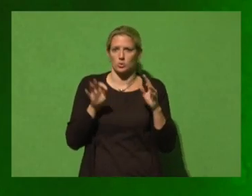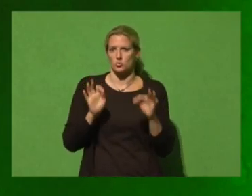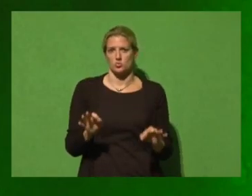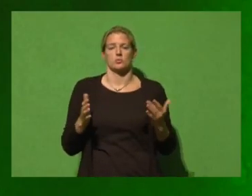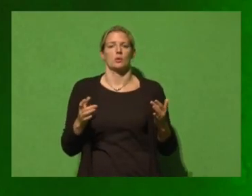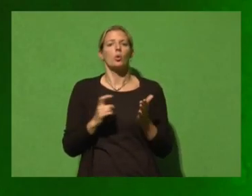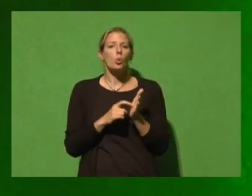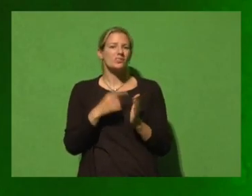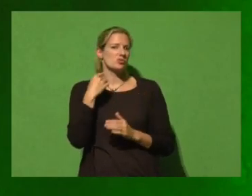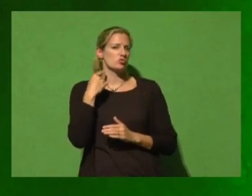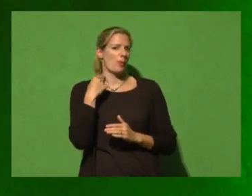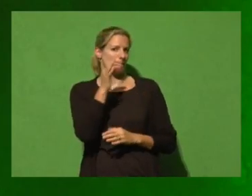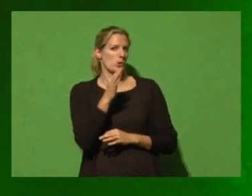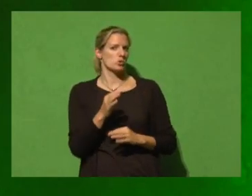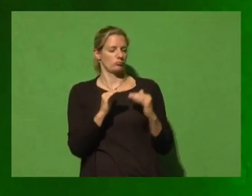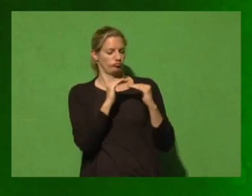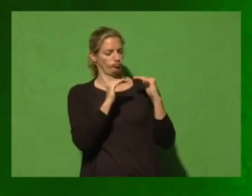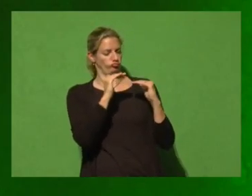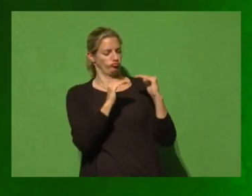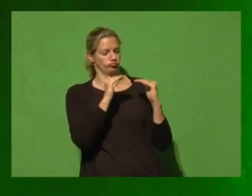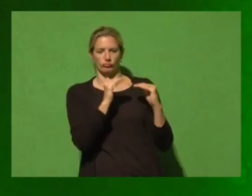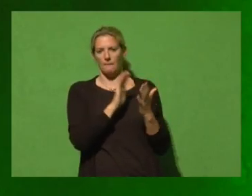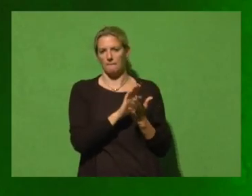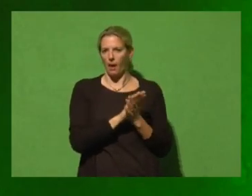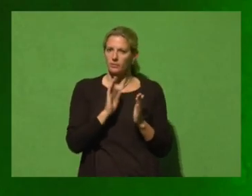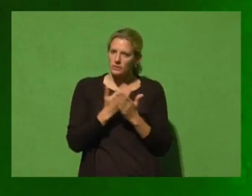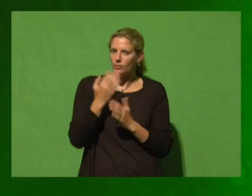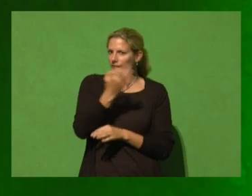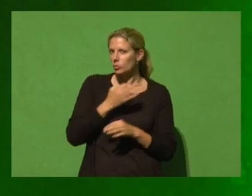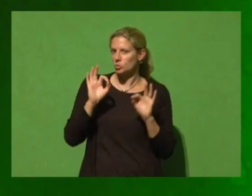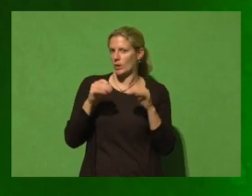Stimmanteile nahezu gehalten haben und das ist schon, denke ich mal, ein gutes Ergebnis.